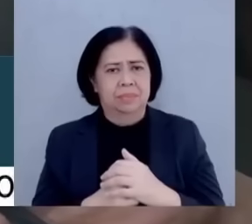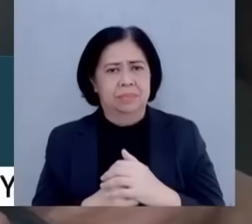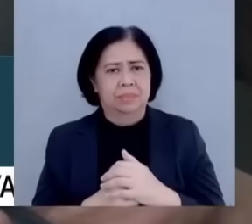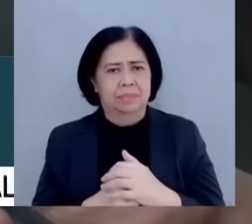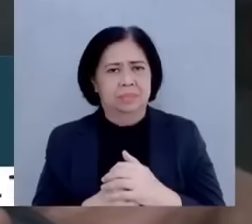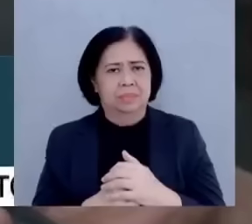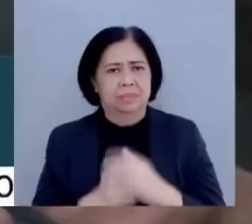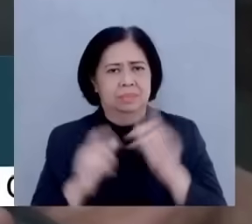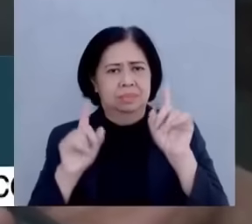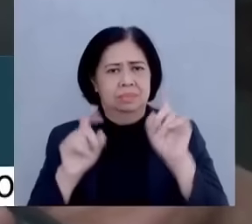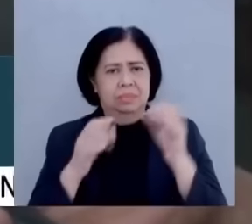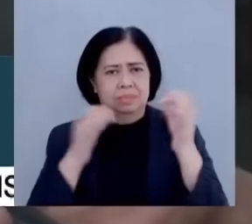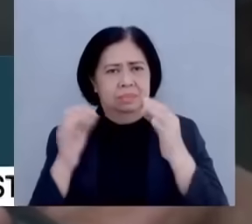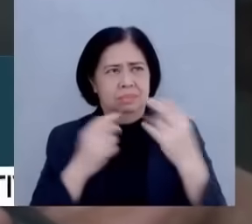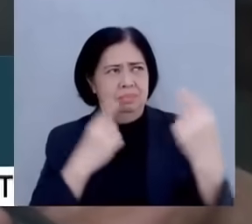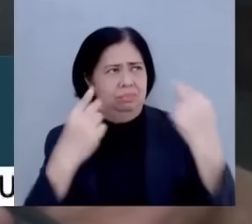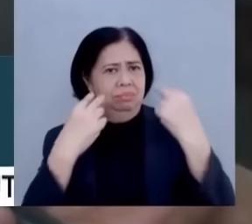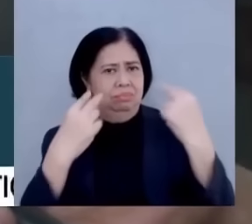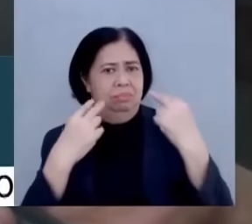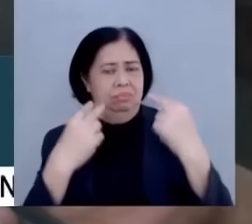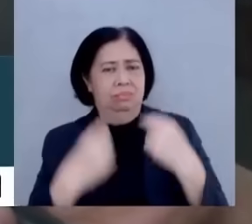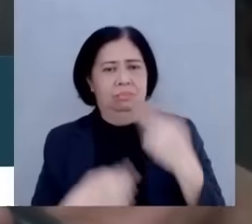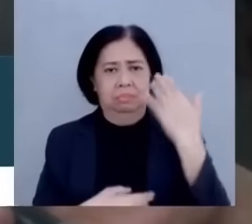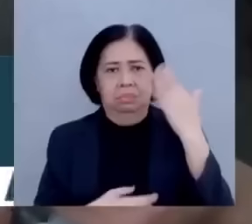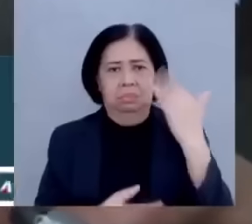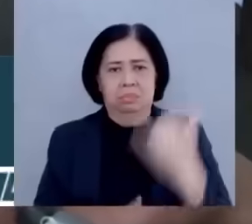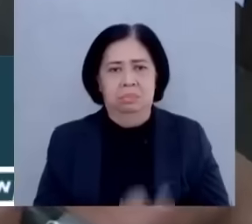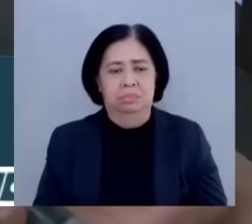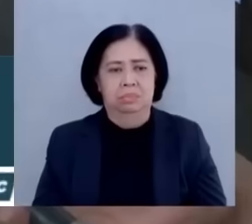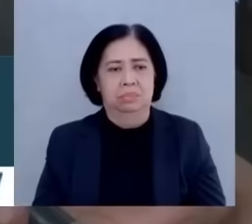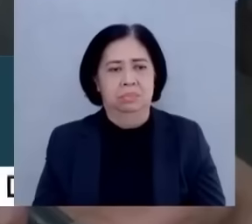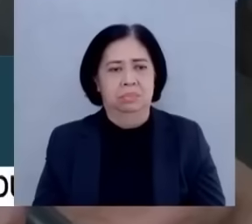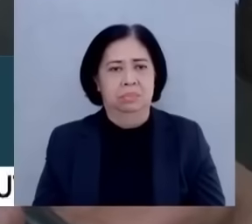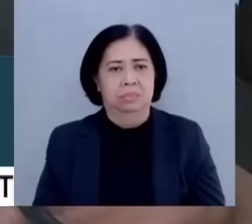papa-drug test. I wonder why. Last question,